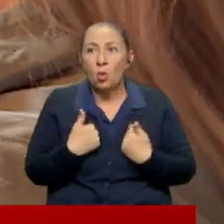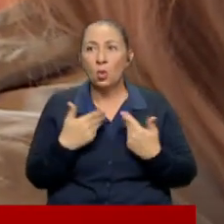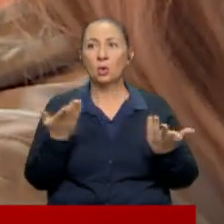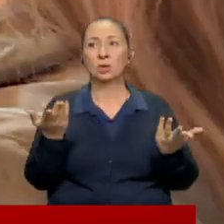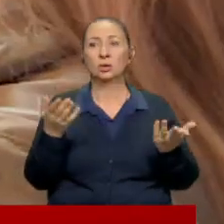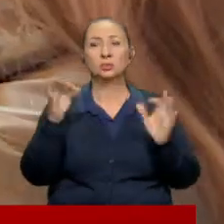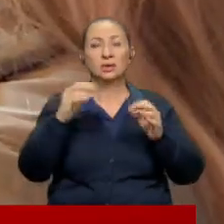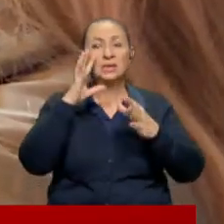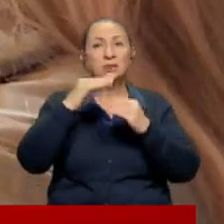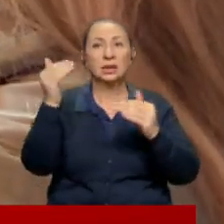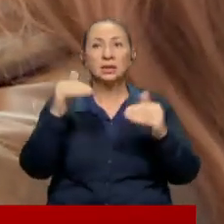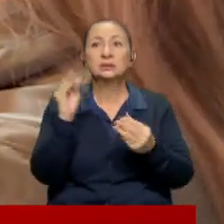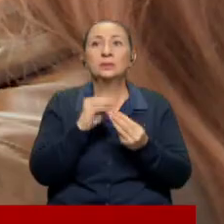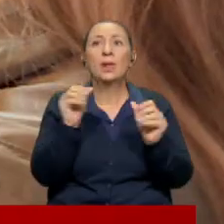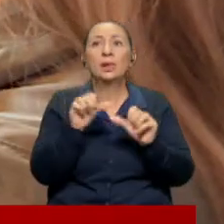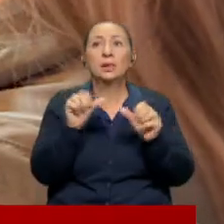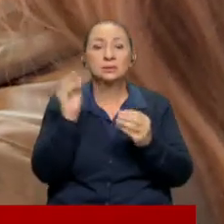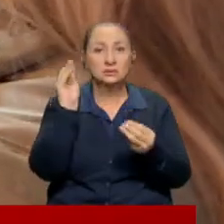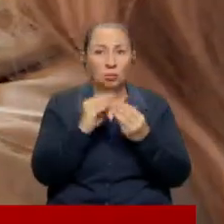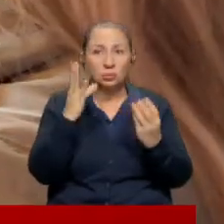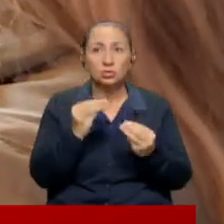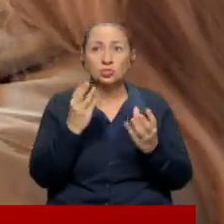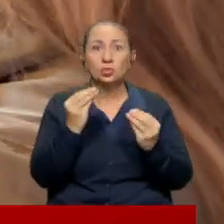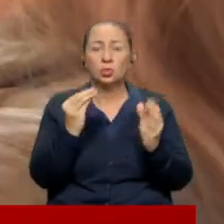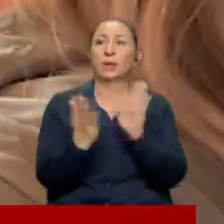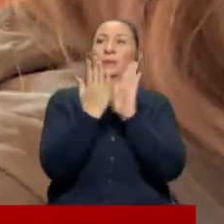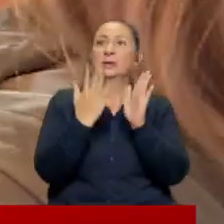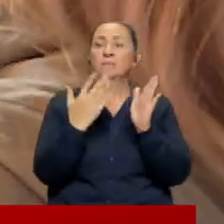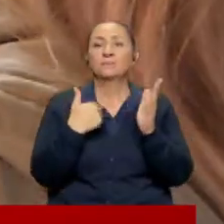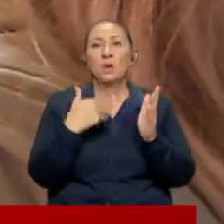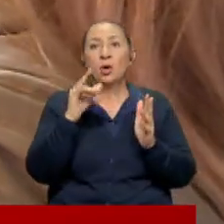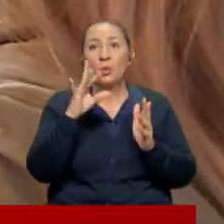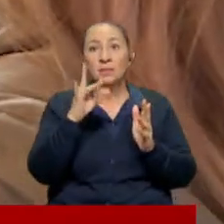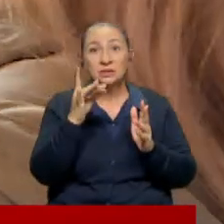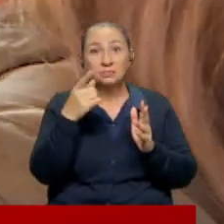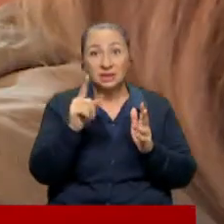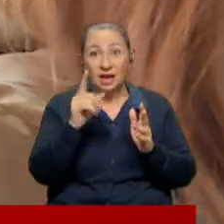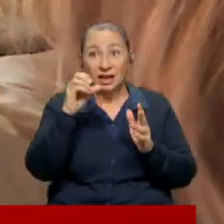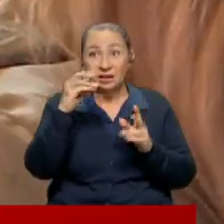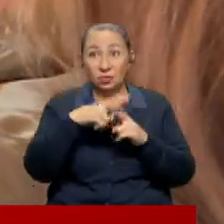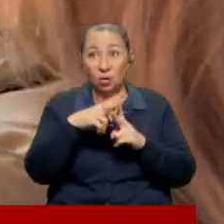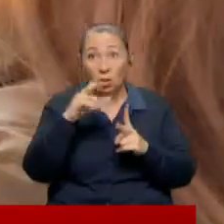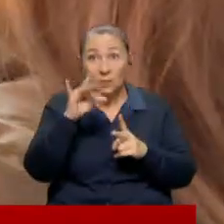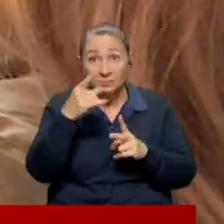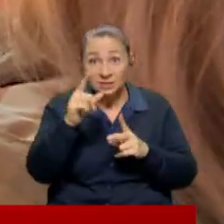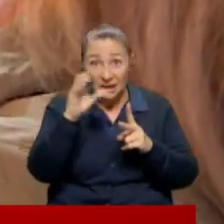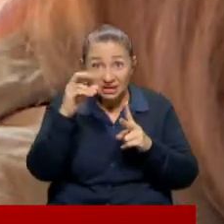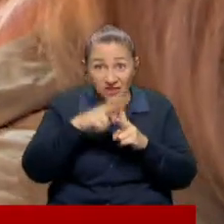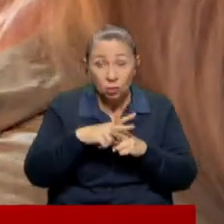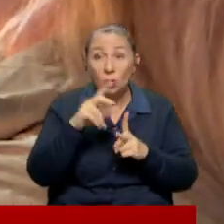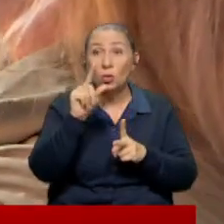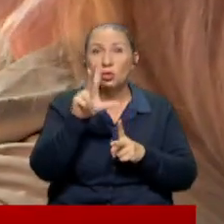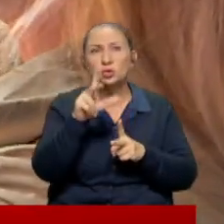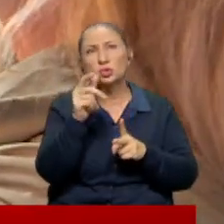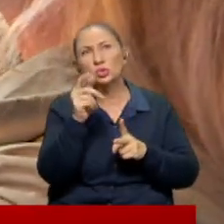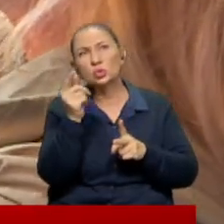anda insanlar geliyor, zam yapamıyoruz. Zam yaptığımız zaman çok tepki görüyoruz. 15 lira elektrik parası geliyor. 15 bin lira mı geldi elektrik? 13